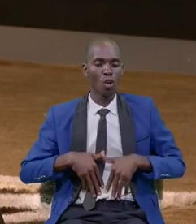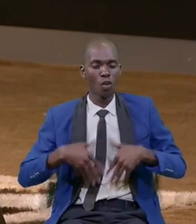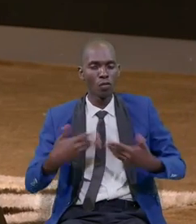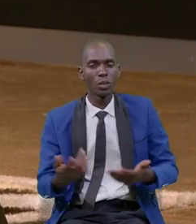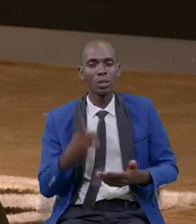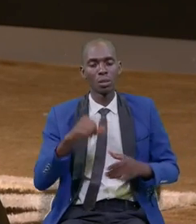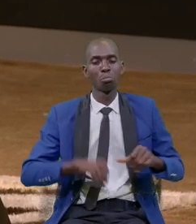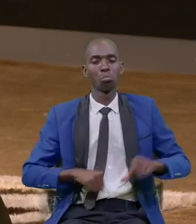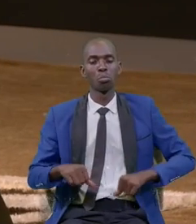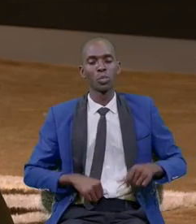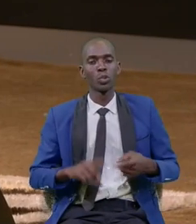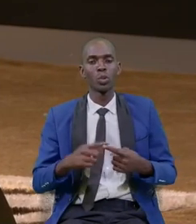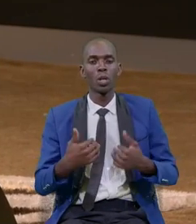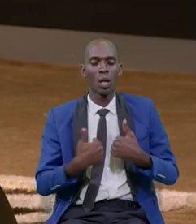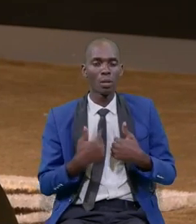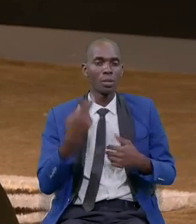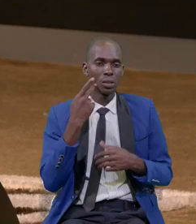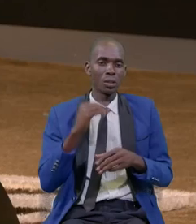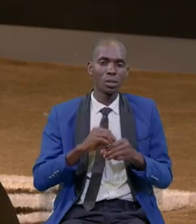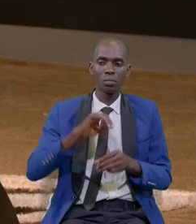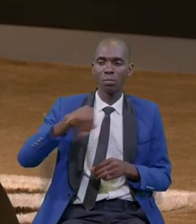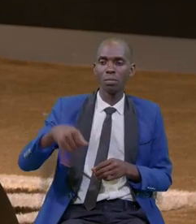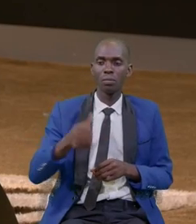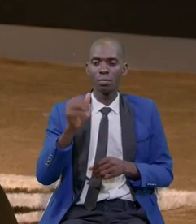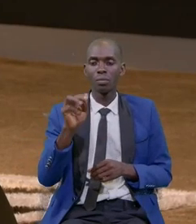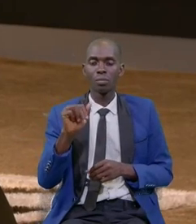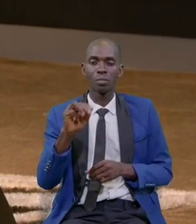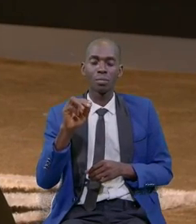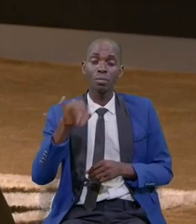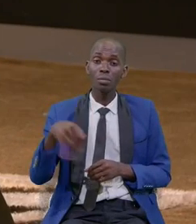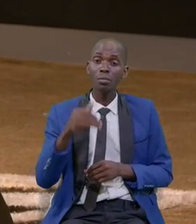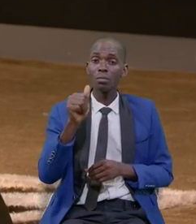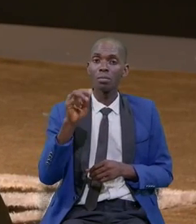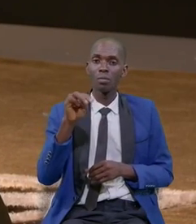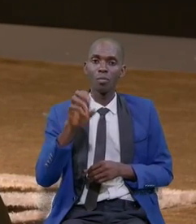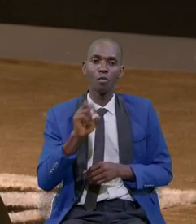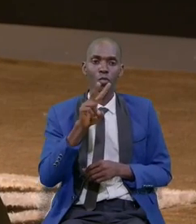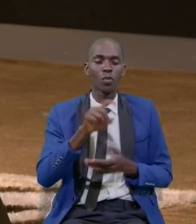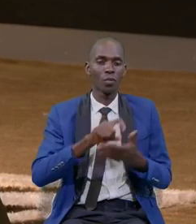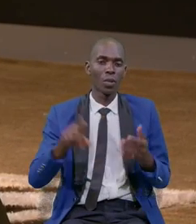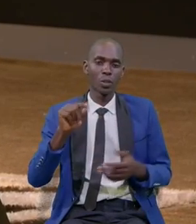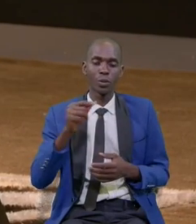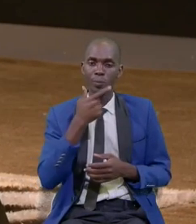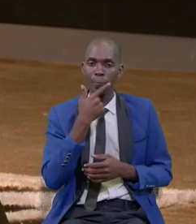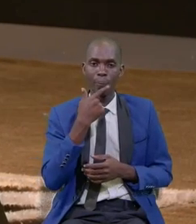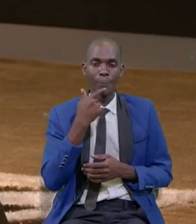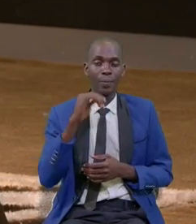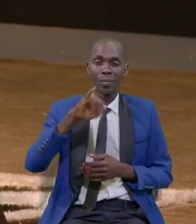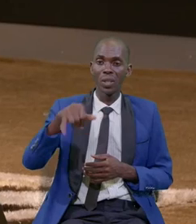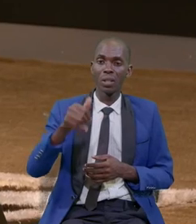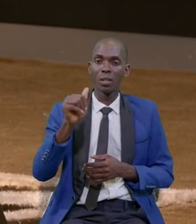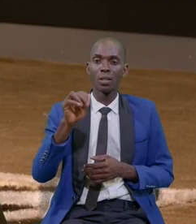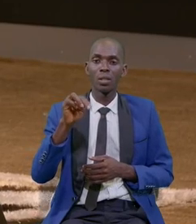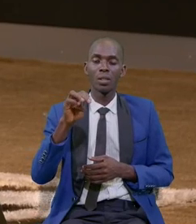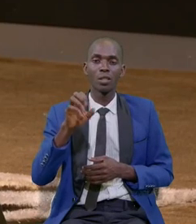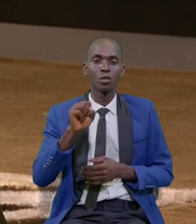conversion qu'ils professent avoir. Jacques 2, verset 20 nous dit,